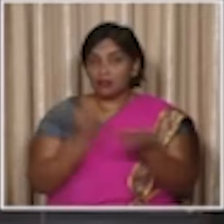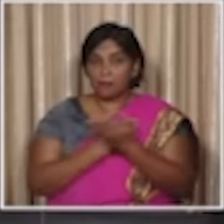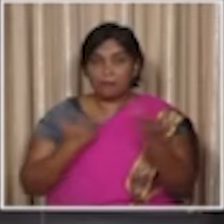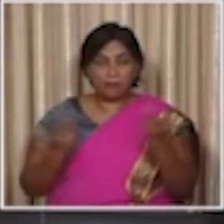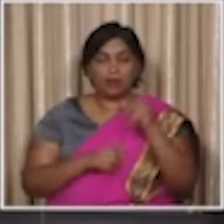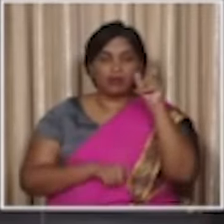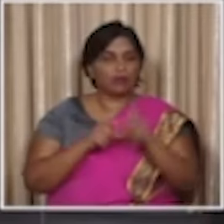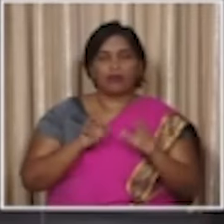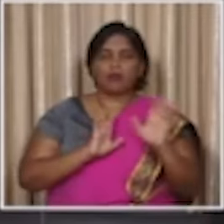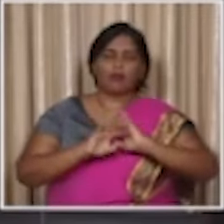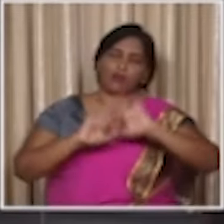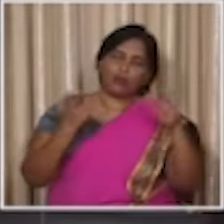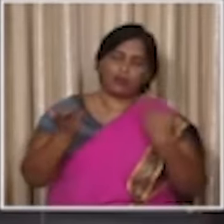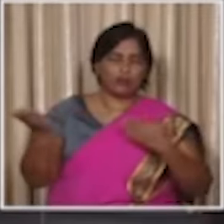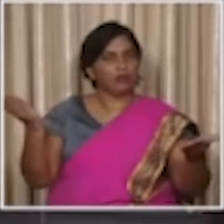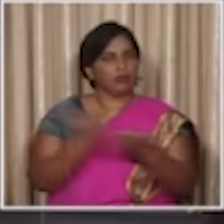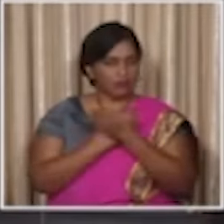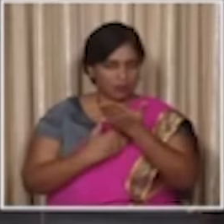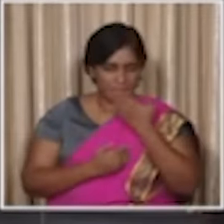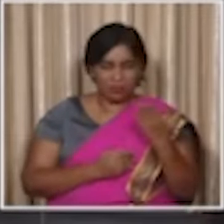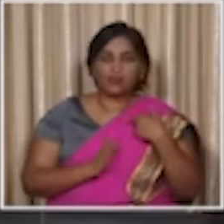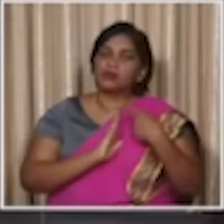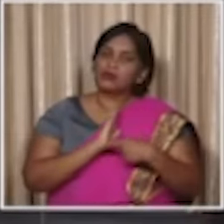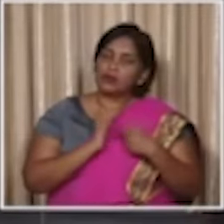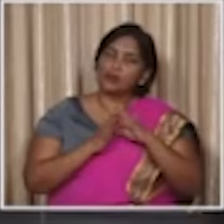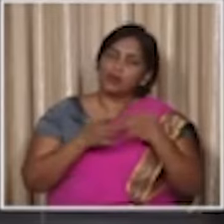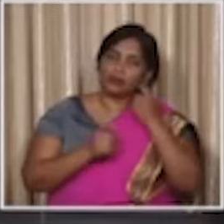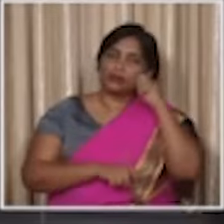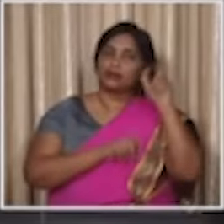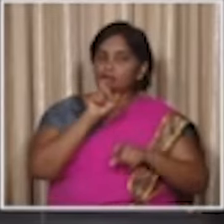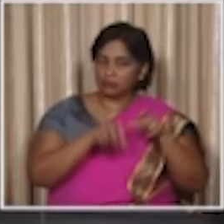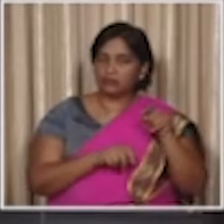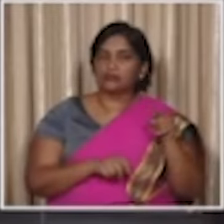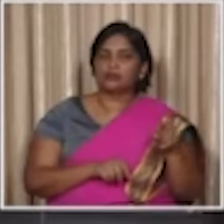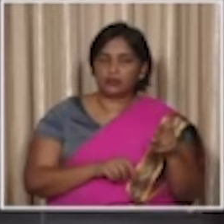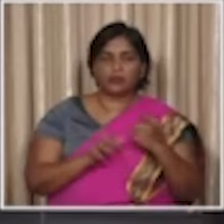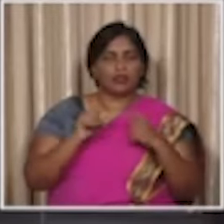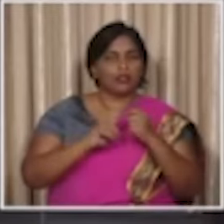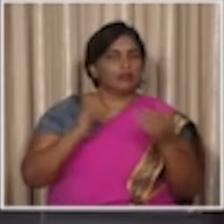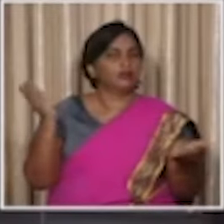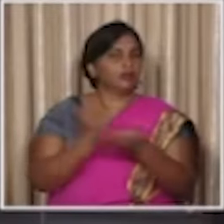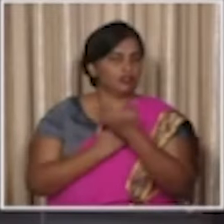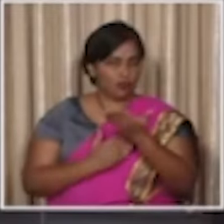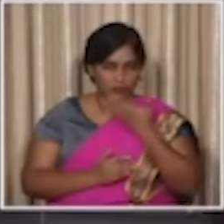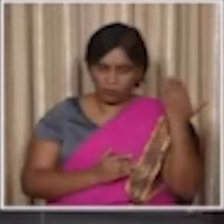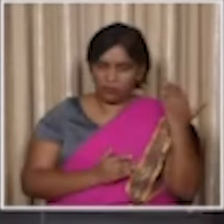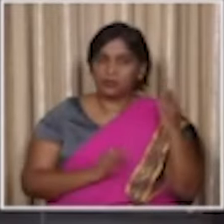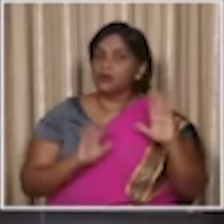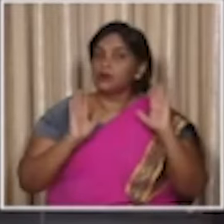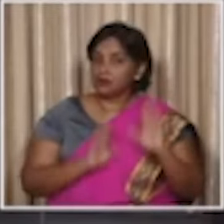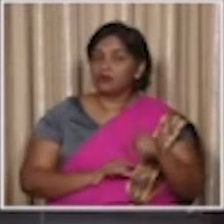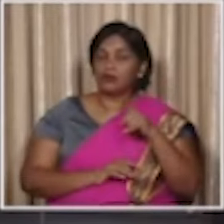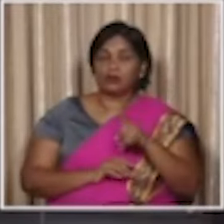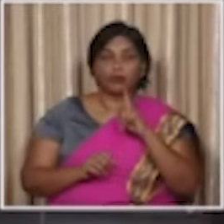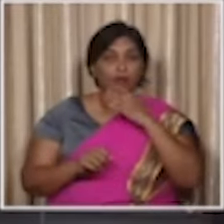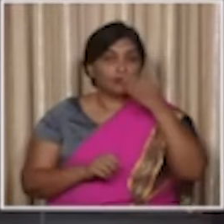කියලා කොට්ටාසයක් නැහැ. මේ රපේ රටේ ඕනෑම පුරවැසියෙකුට ඉල්ලුම් කිරීමේ හැකියාව තියෙනවා. නමුත් ඔහු